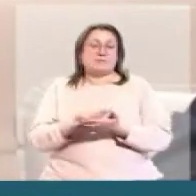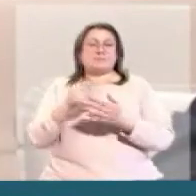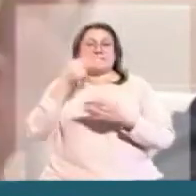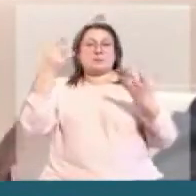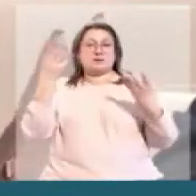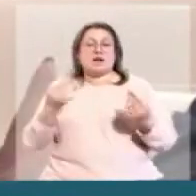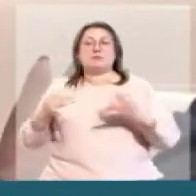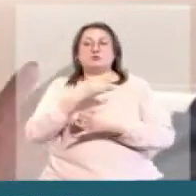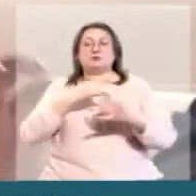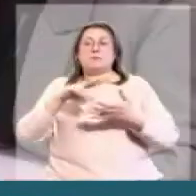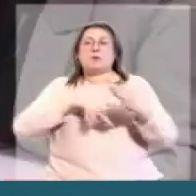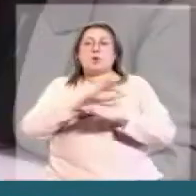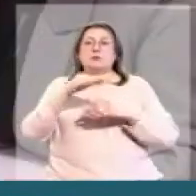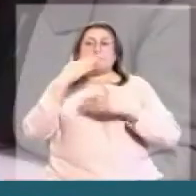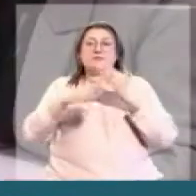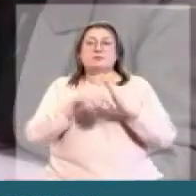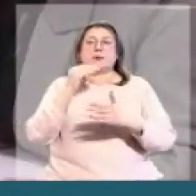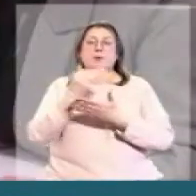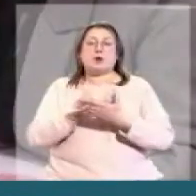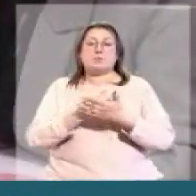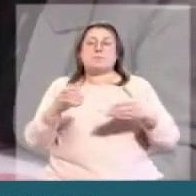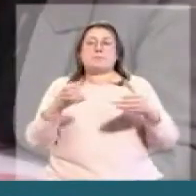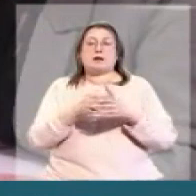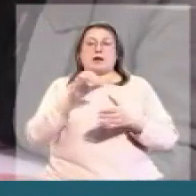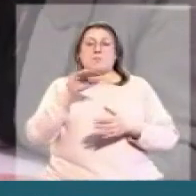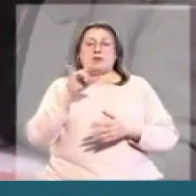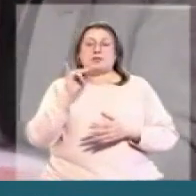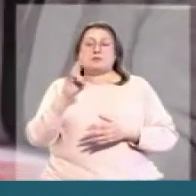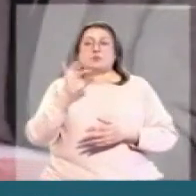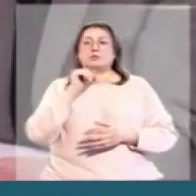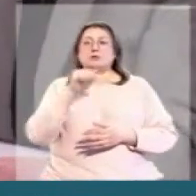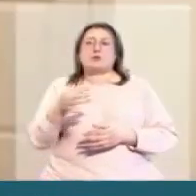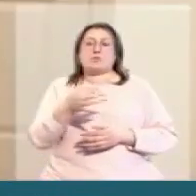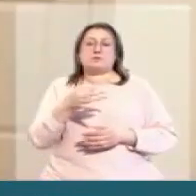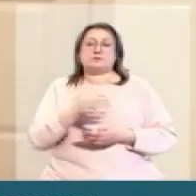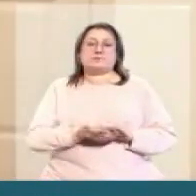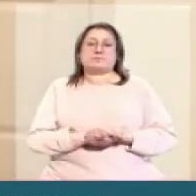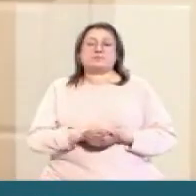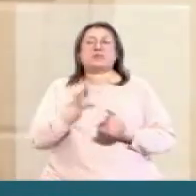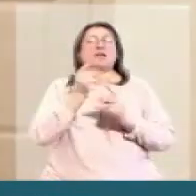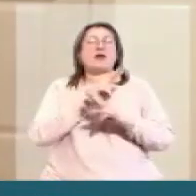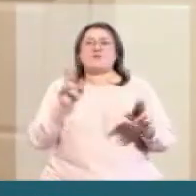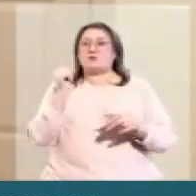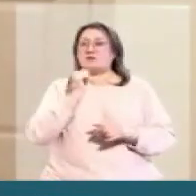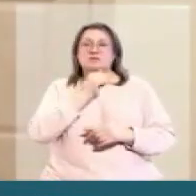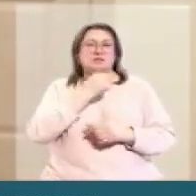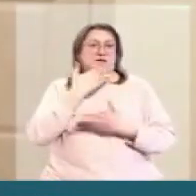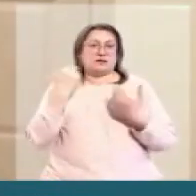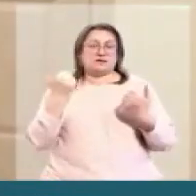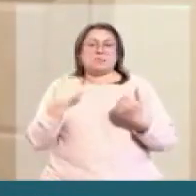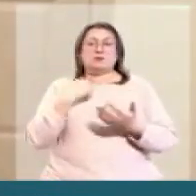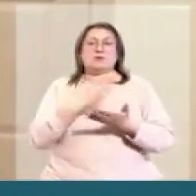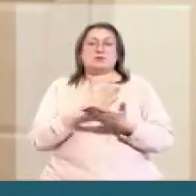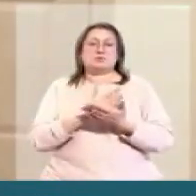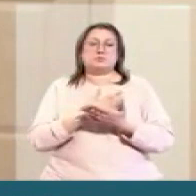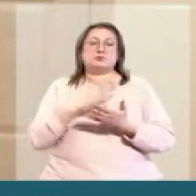дня – обсуждение проекта предвыборной программы партии «Аманат» по Костанайской области. Ни для кого не секрет, что мы находимся на пороге